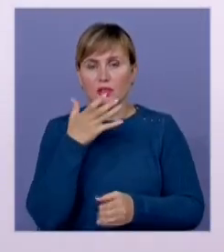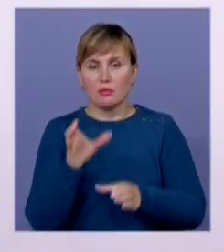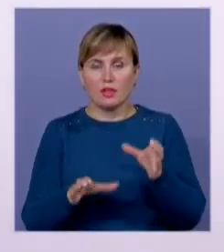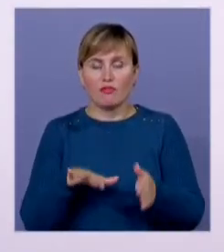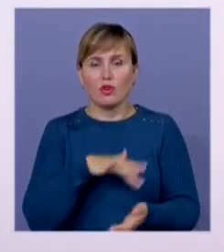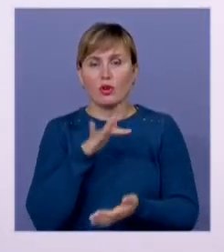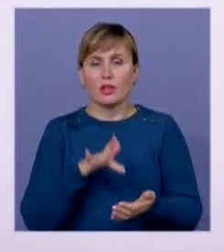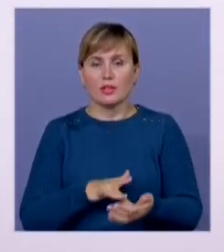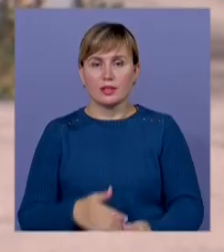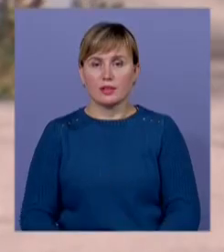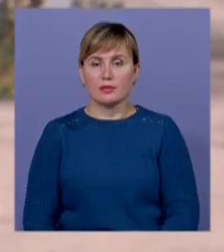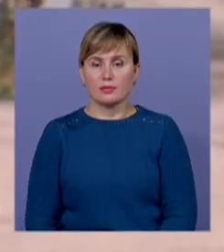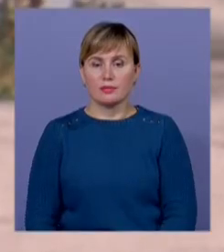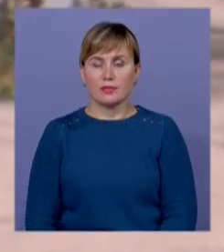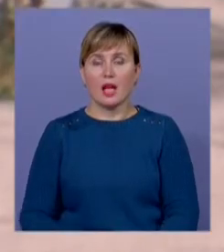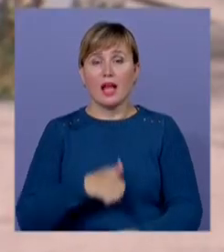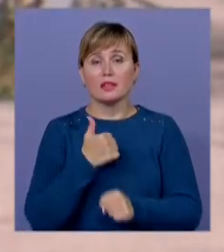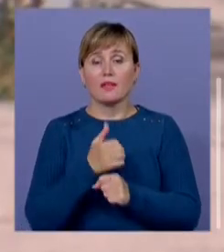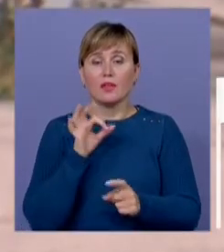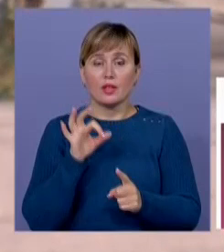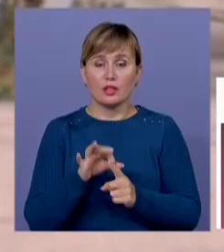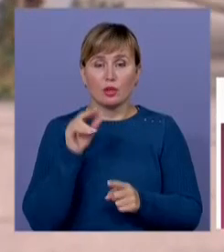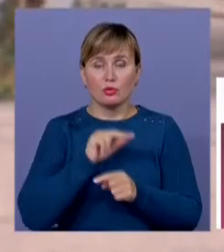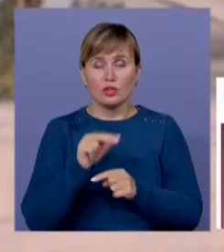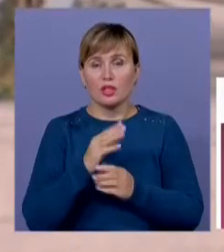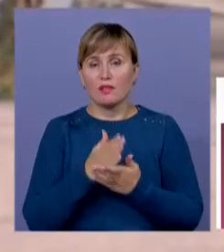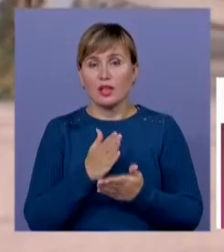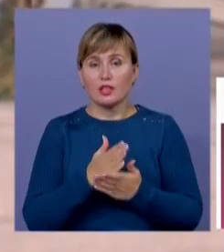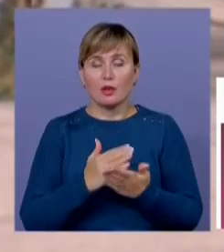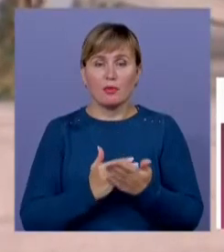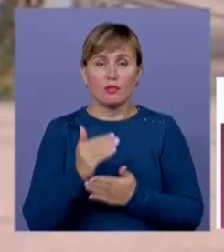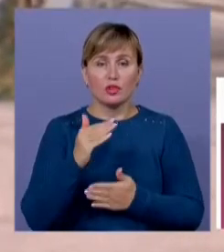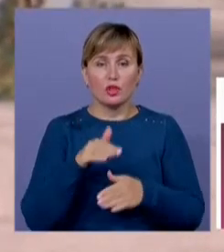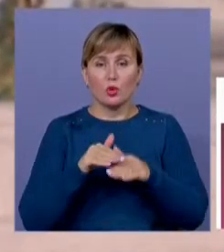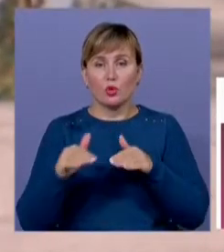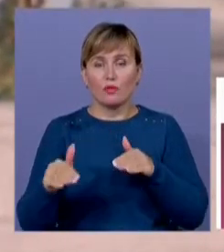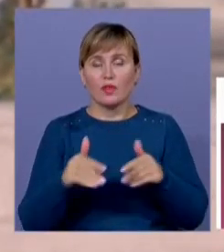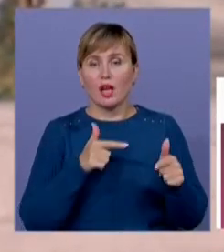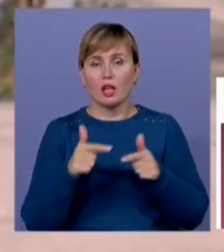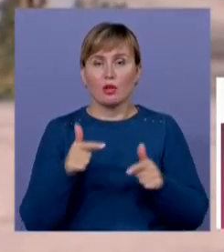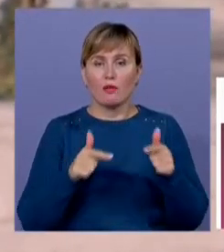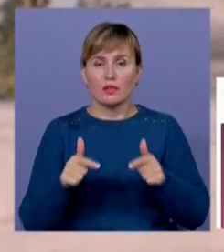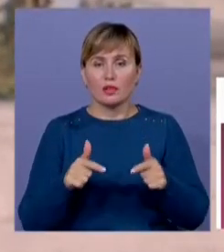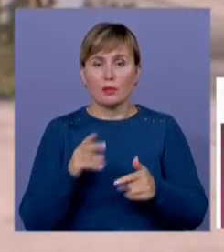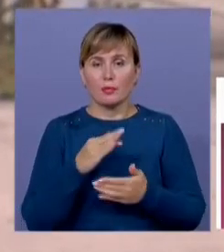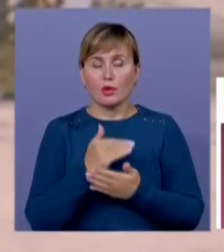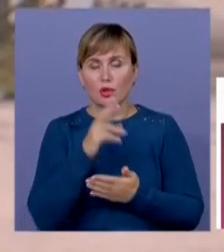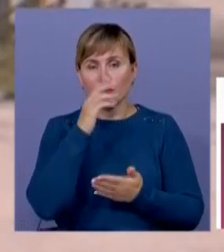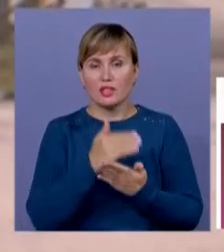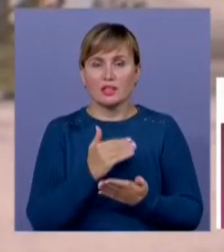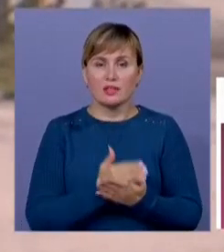городе. Основной целью учения является повышение уровня готовности городской подсистемы государственной